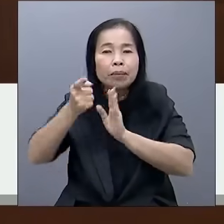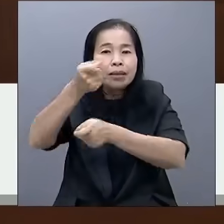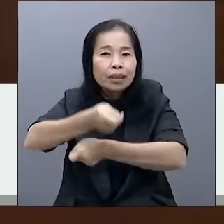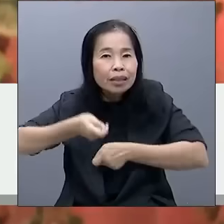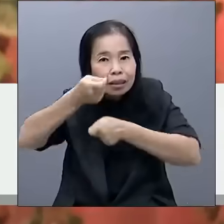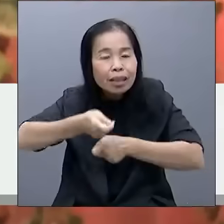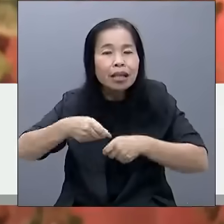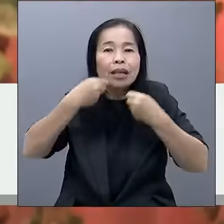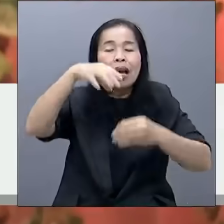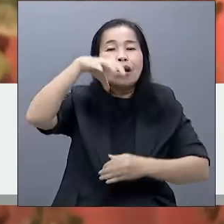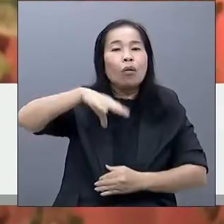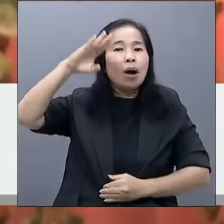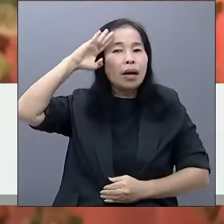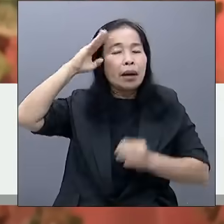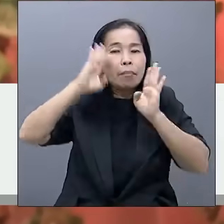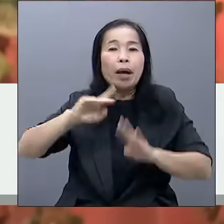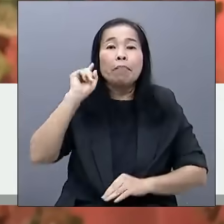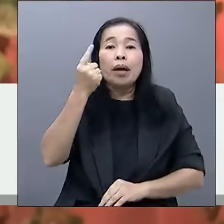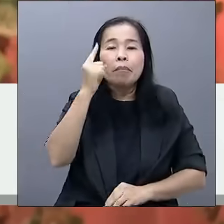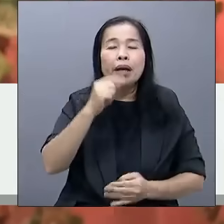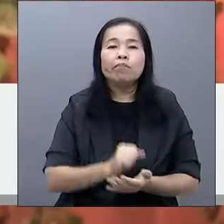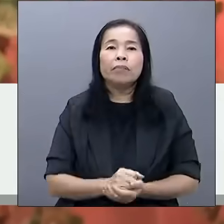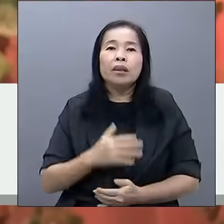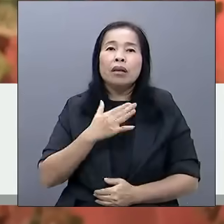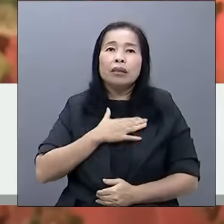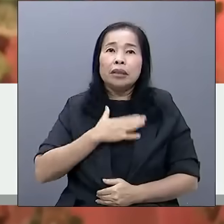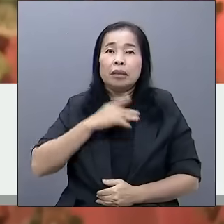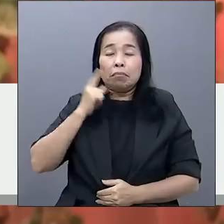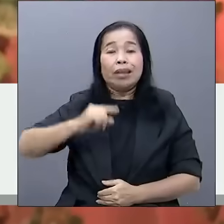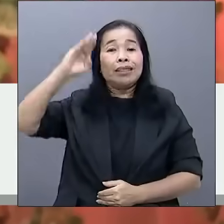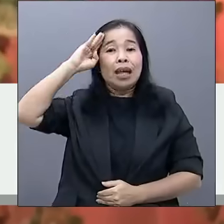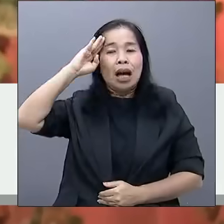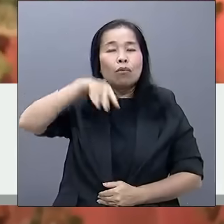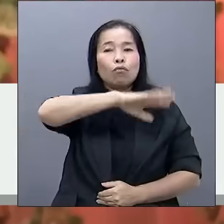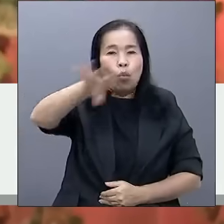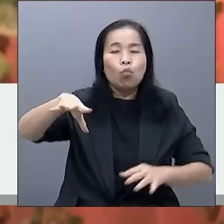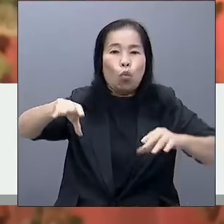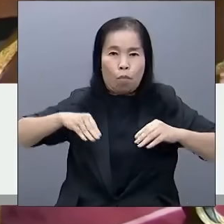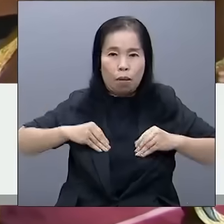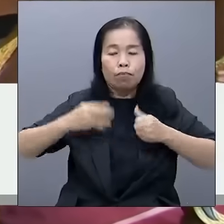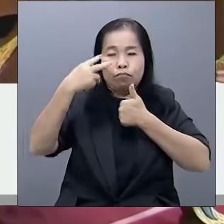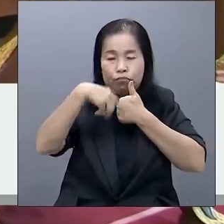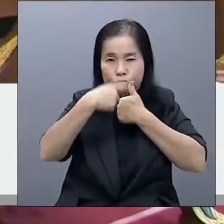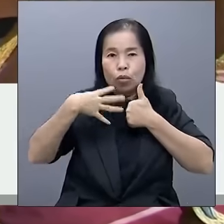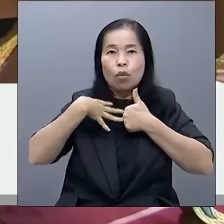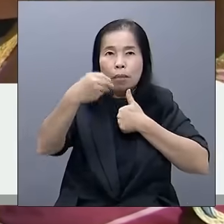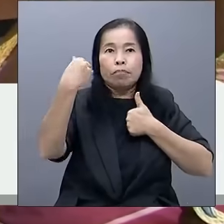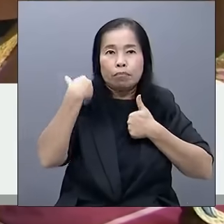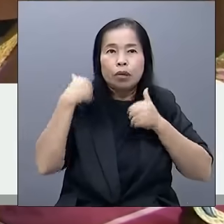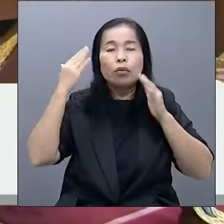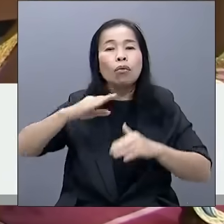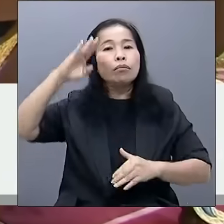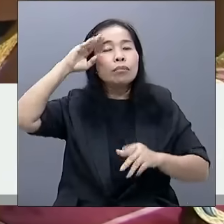กองทัพทันสมัยพลเอกนิพัทธ์ถือเป็นทหารที่ได้รับการยอมรับอย่างกว้างขวางจากฝ่ายเสรีนิยม